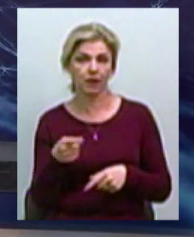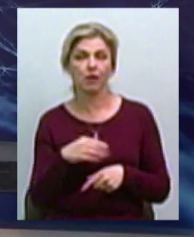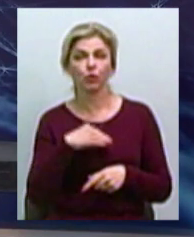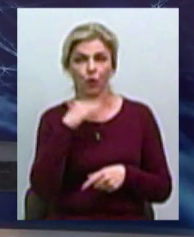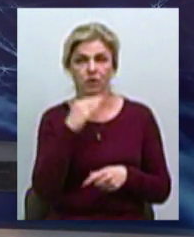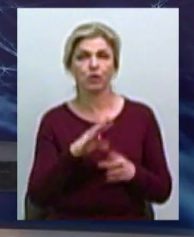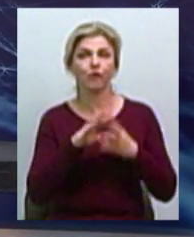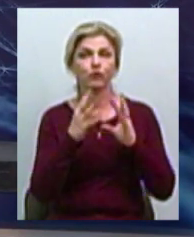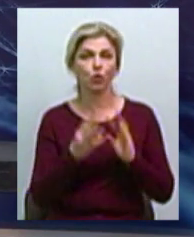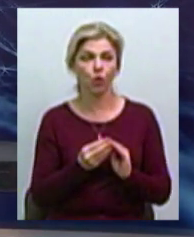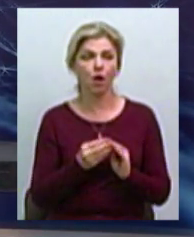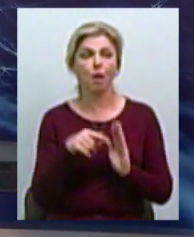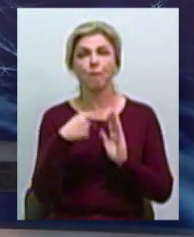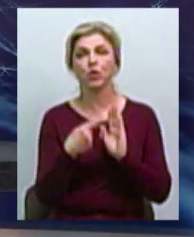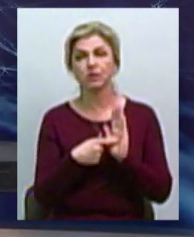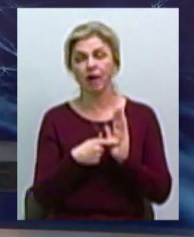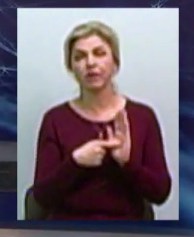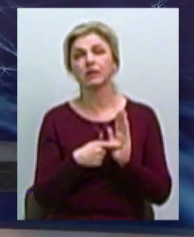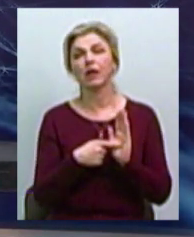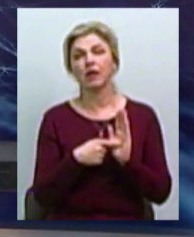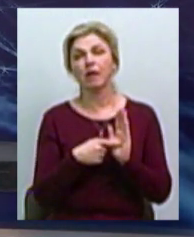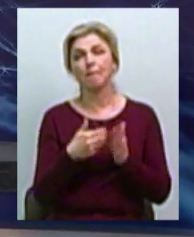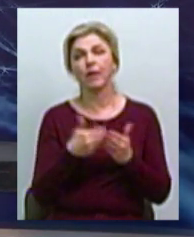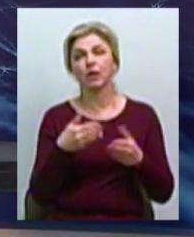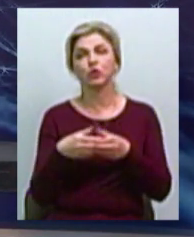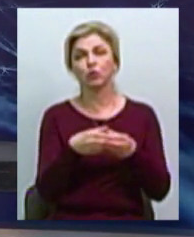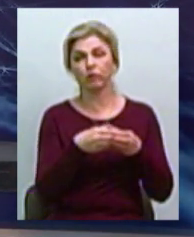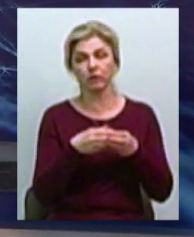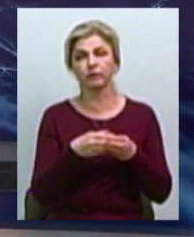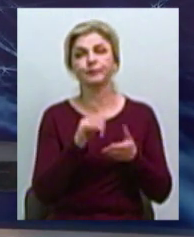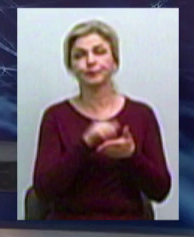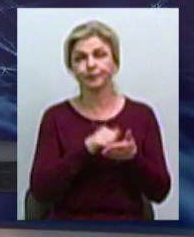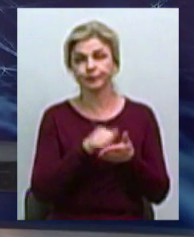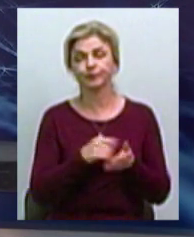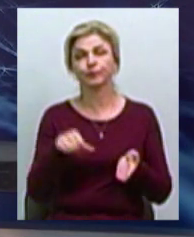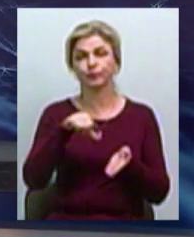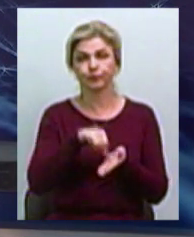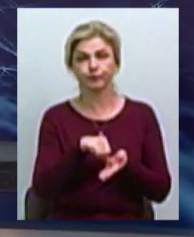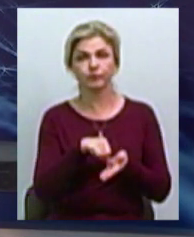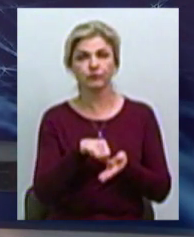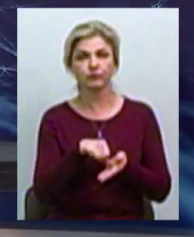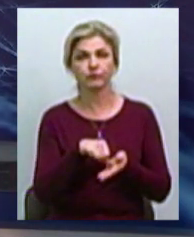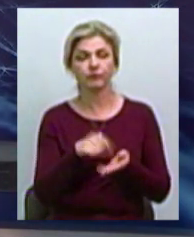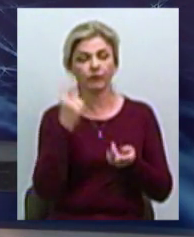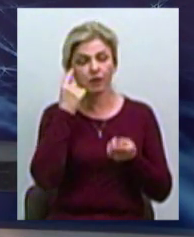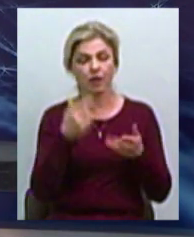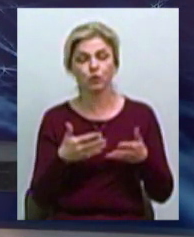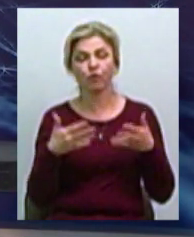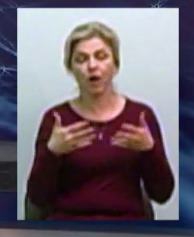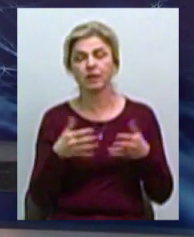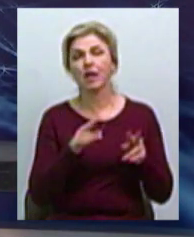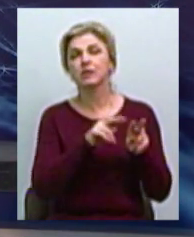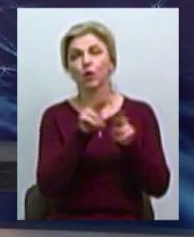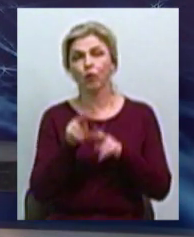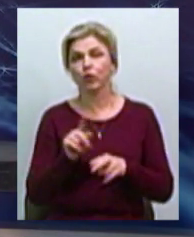всього поставити таке питання перед суспільством, промотивувати взяти участь у з'ясуванні,